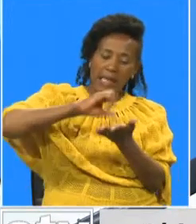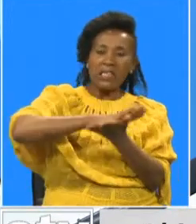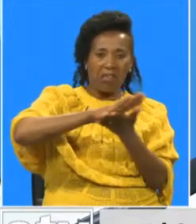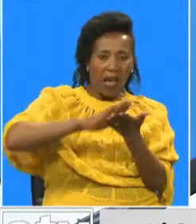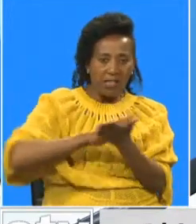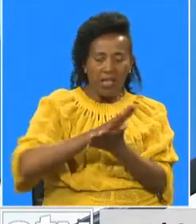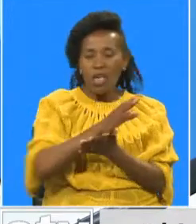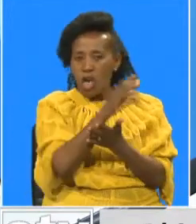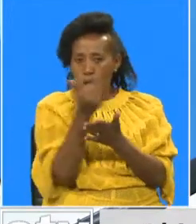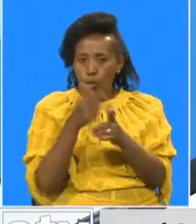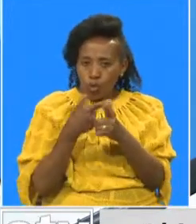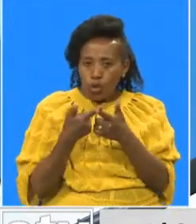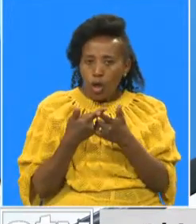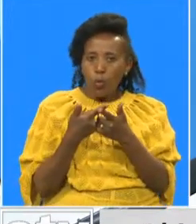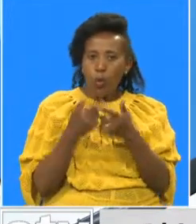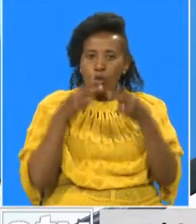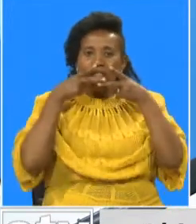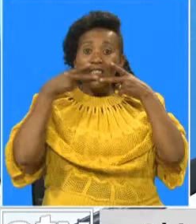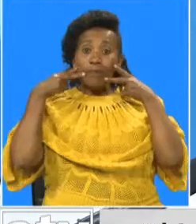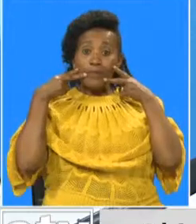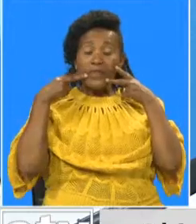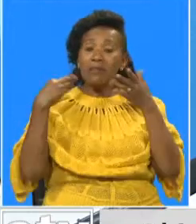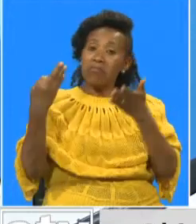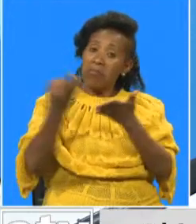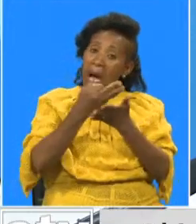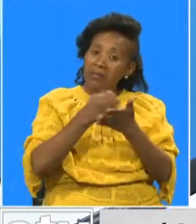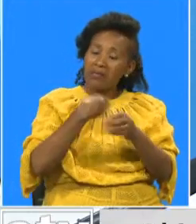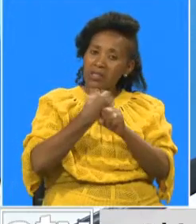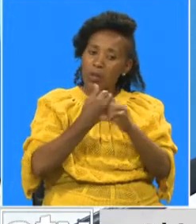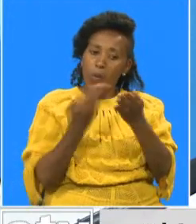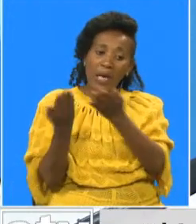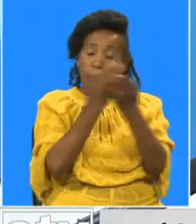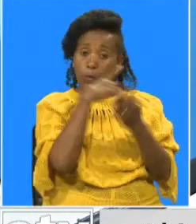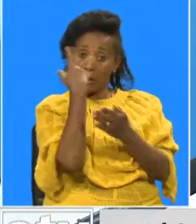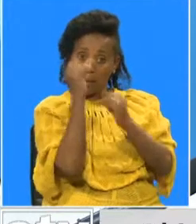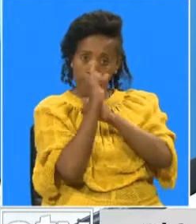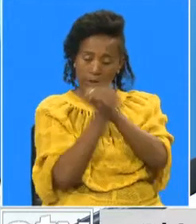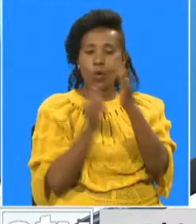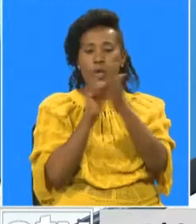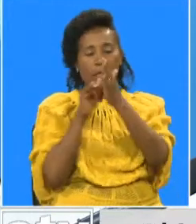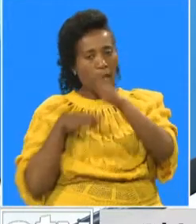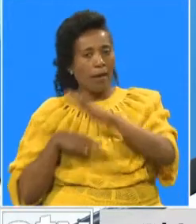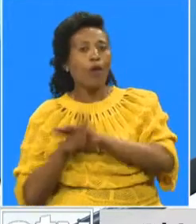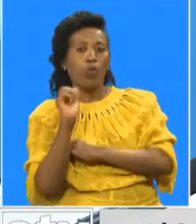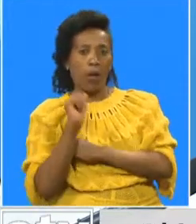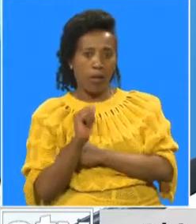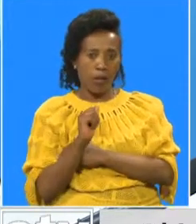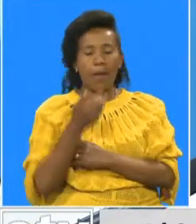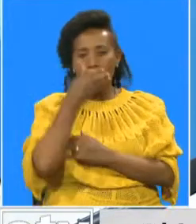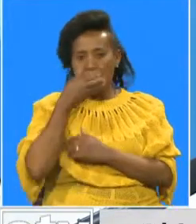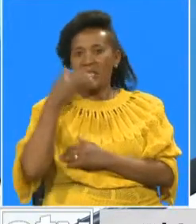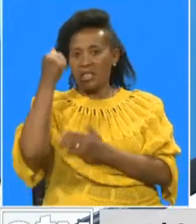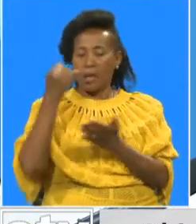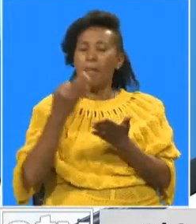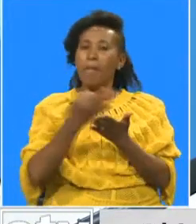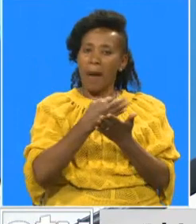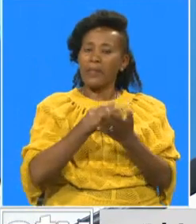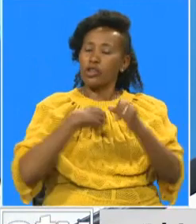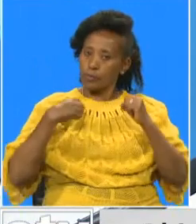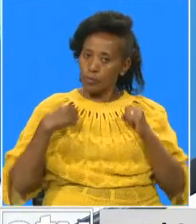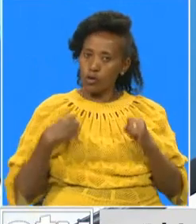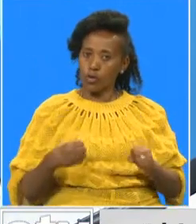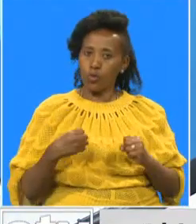ምርት፣ ሌሎቹ ደግሞ ወደ ጭንብል ማምረት እንዲገቡ በቀረበላቸው ጥያቄ መሰረት ወደዛ ገብተዋል። በተሻለም ማምረት